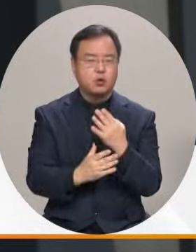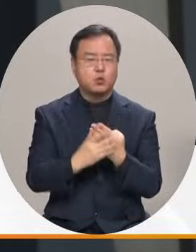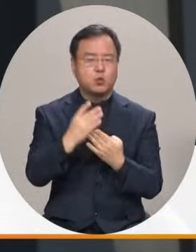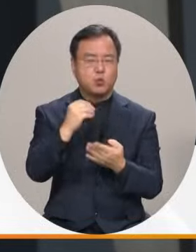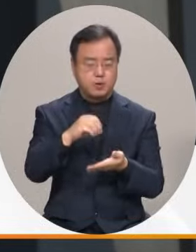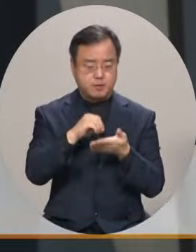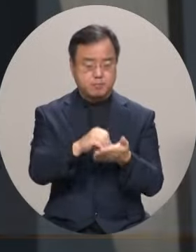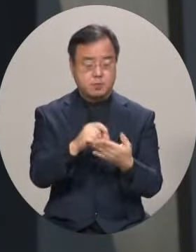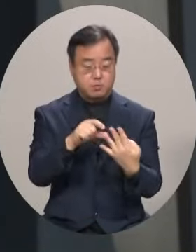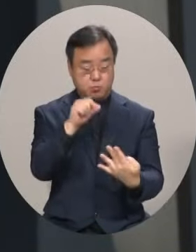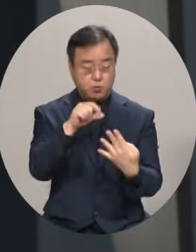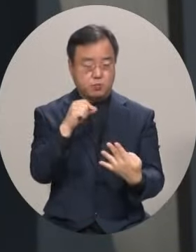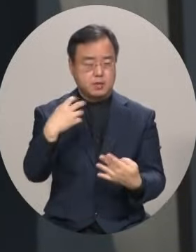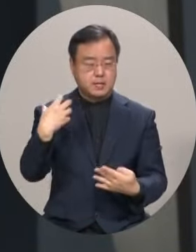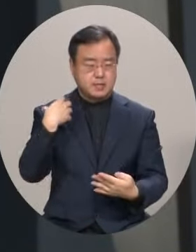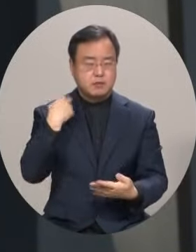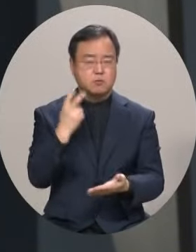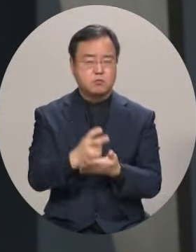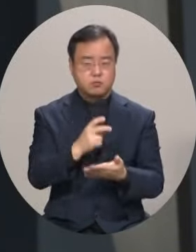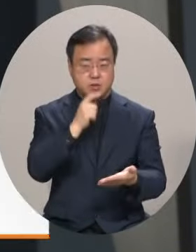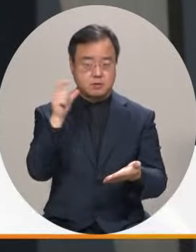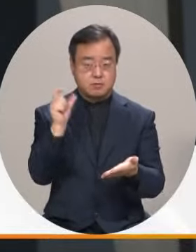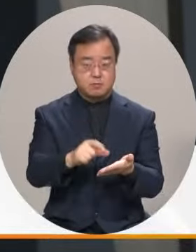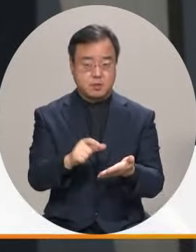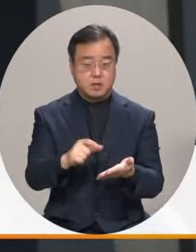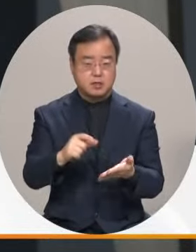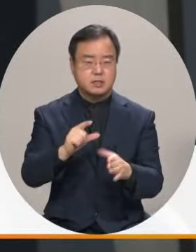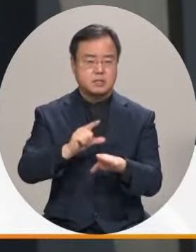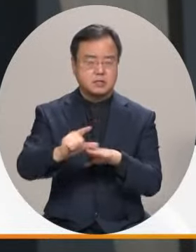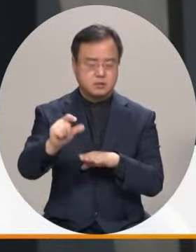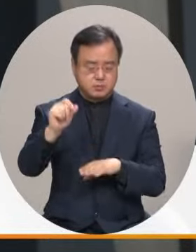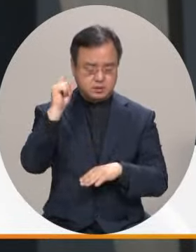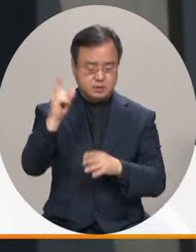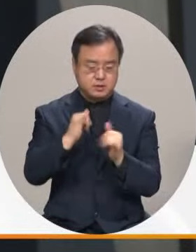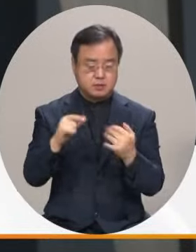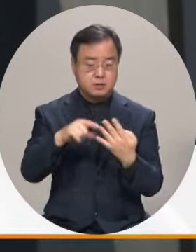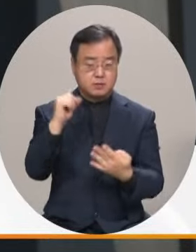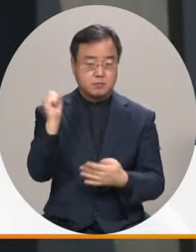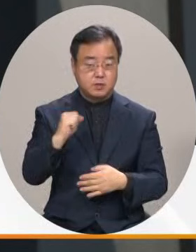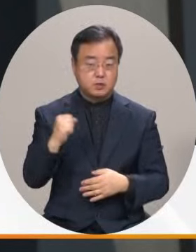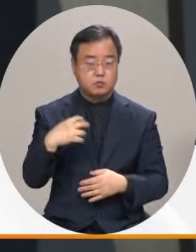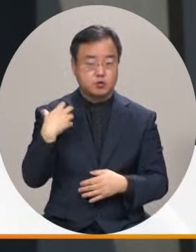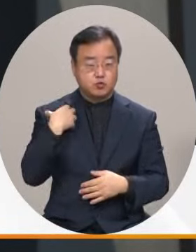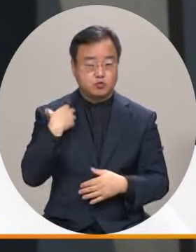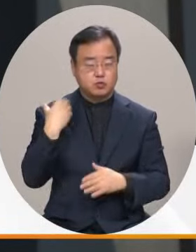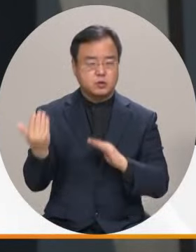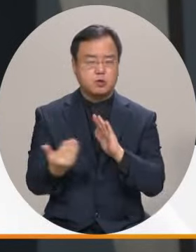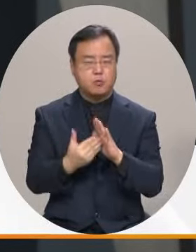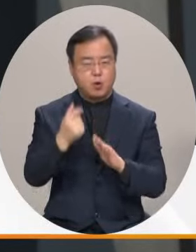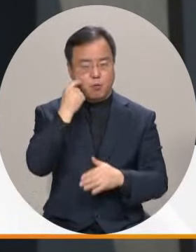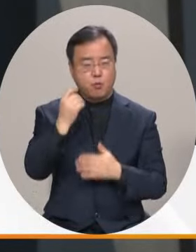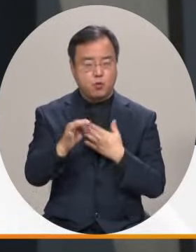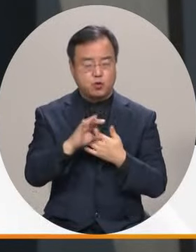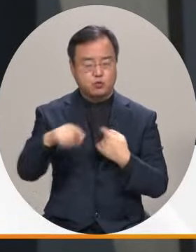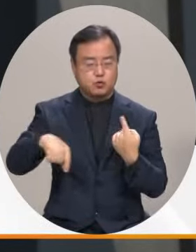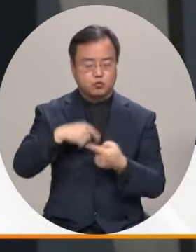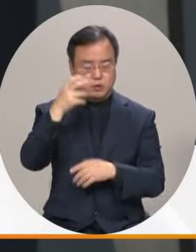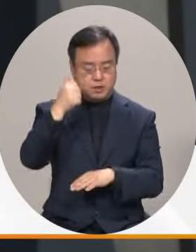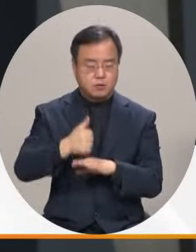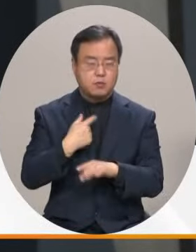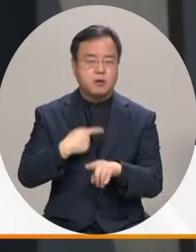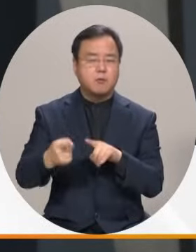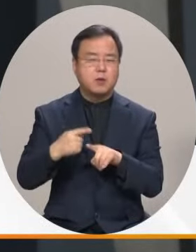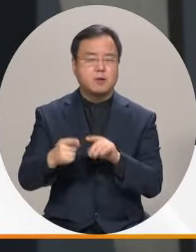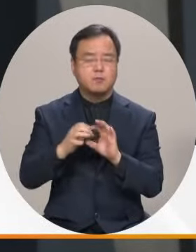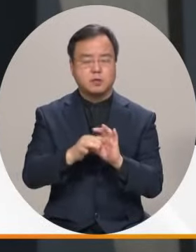강조를 했는데요 또 지역 선발 지역인재 선발 의무 비율을 제대로 채우지 못하면 운영성과 평가를 통해서